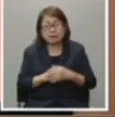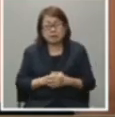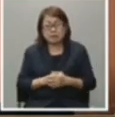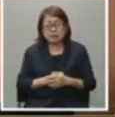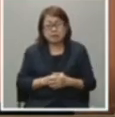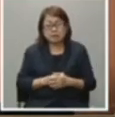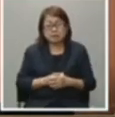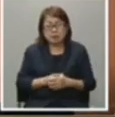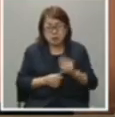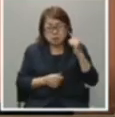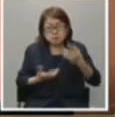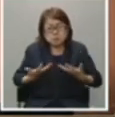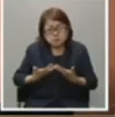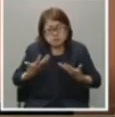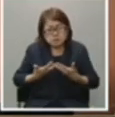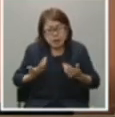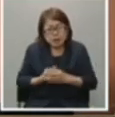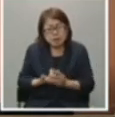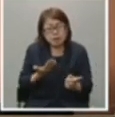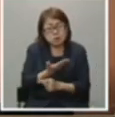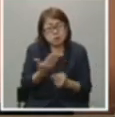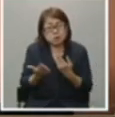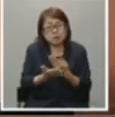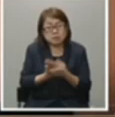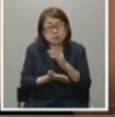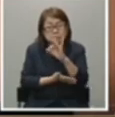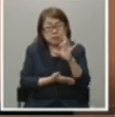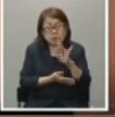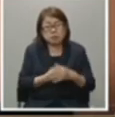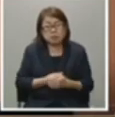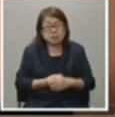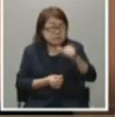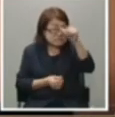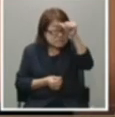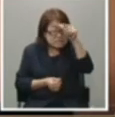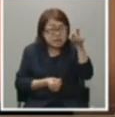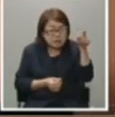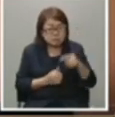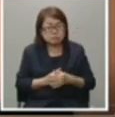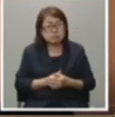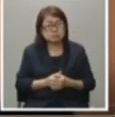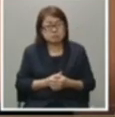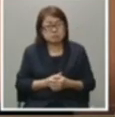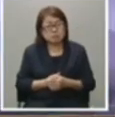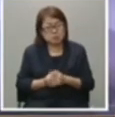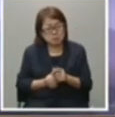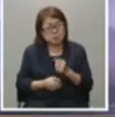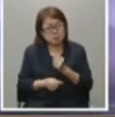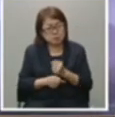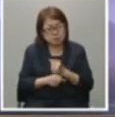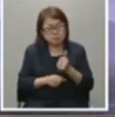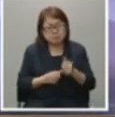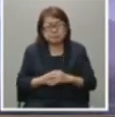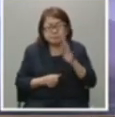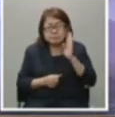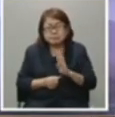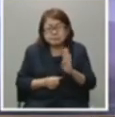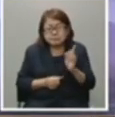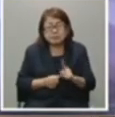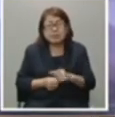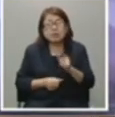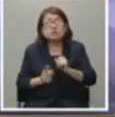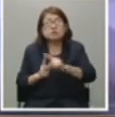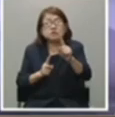ามุ้ยรู้ไหมหมามุ้ยเราขายได้กิโลละ800นะหมามุ้ยอินเดียนะแต่ถ้ามันไม่ดีฝักมันใหญ ่ถ้าตรงไหนที่มันท่วมเยอะ